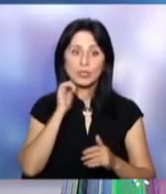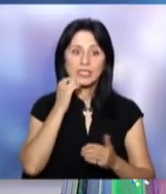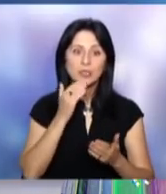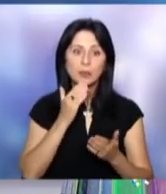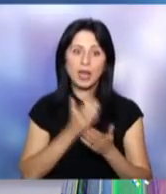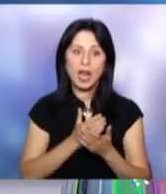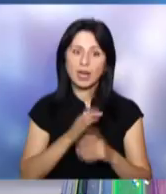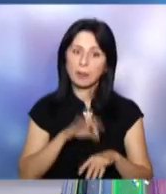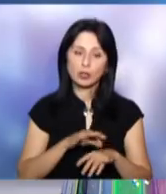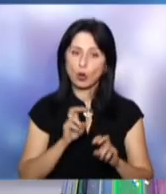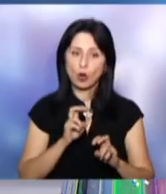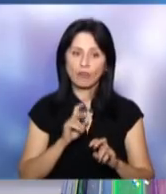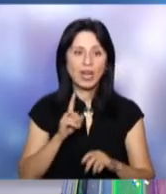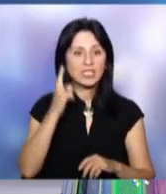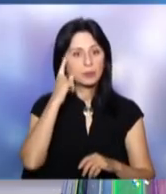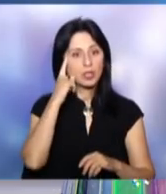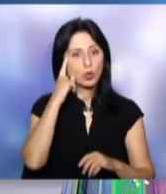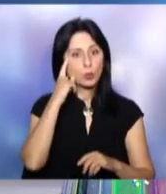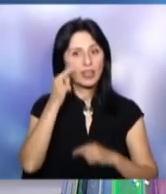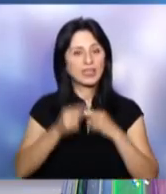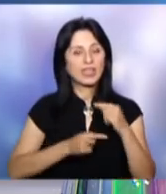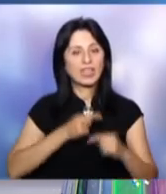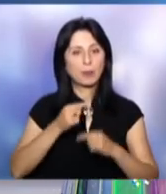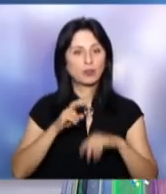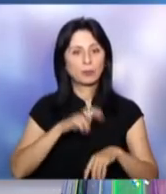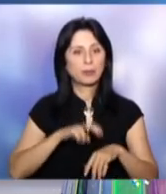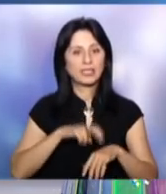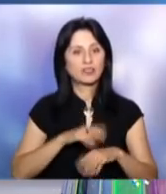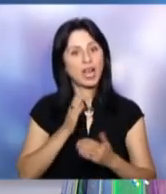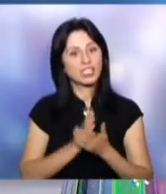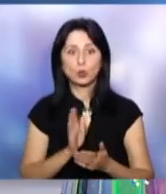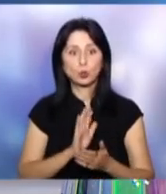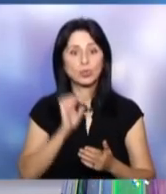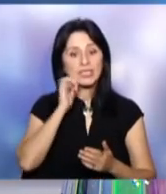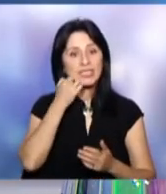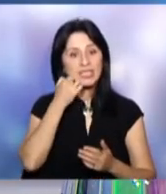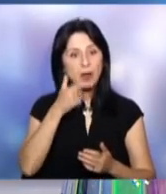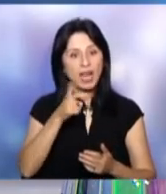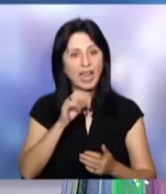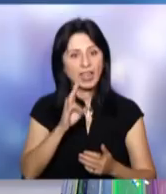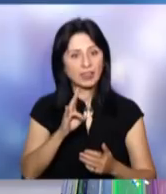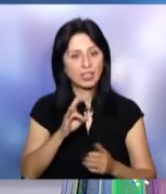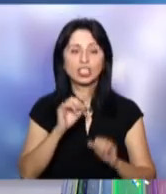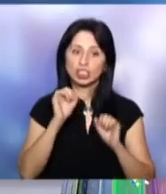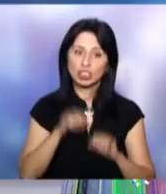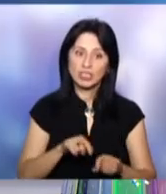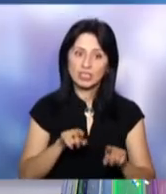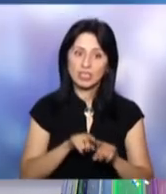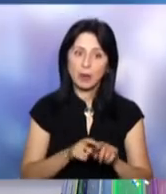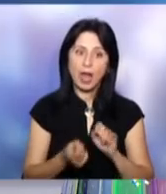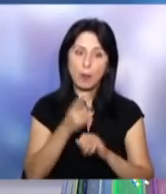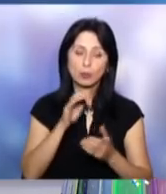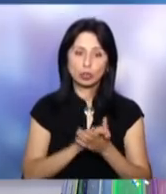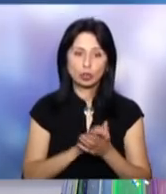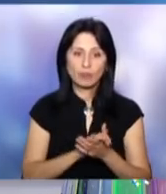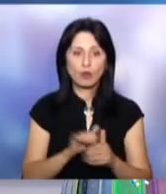არის პათოლოგია. რას ფიქრობს ამის შესახებ თანამედროვე მედიცინა? არსებობს თუ არა სიბერის გენები? შეიძლება თუ არა ამის